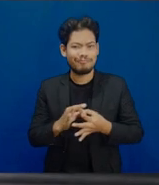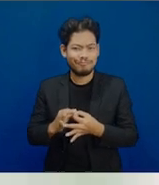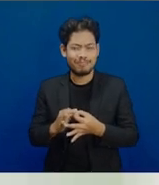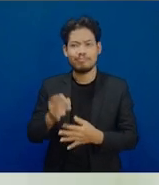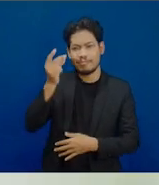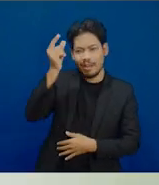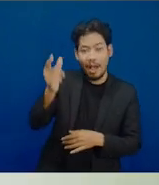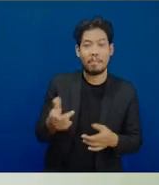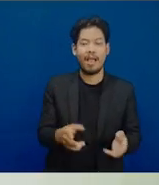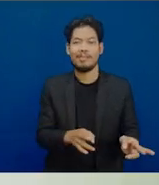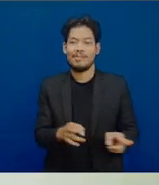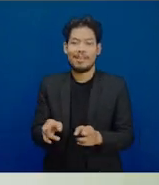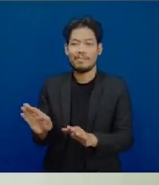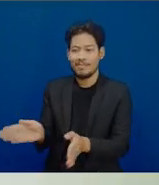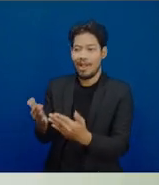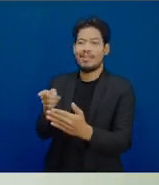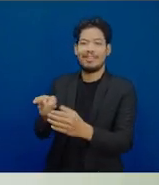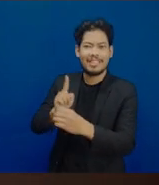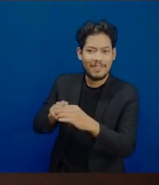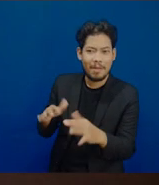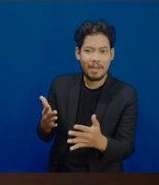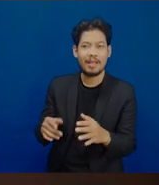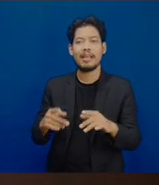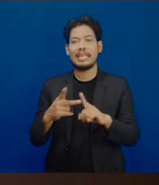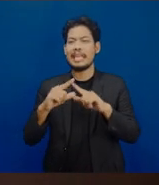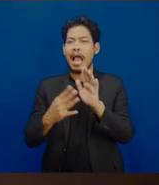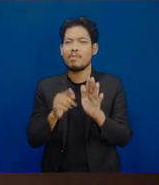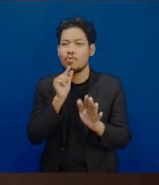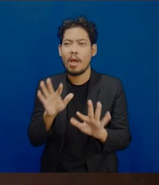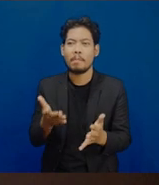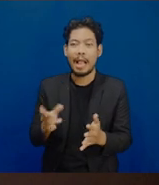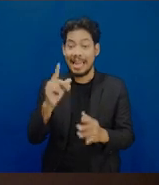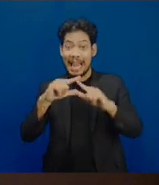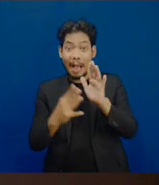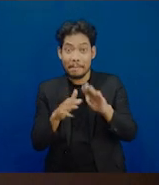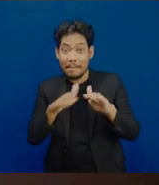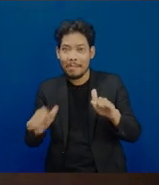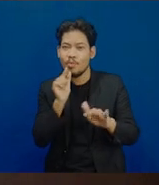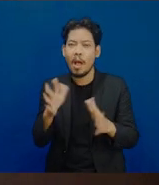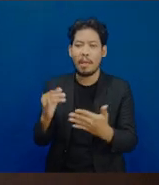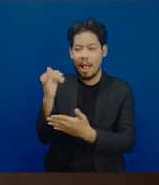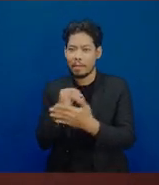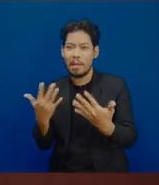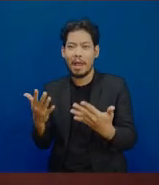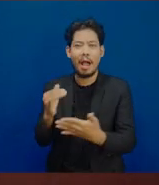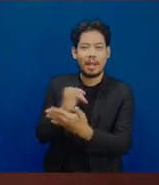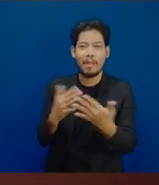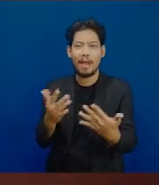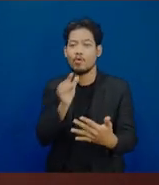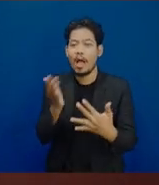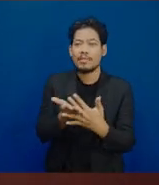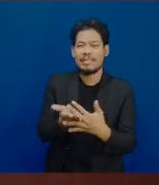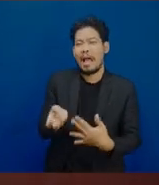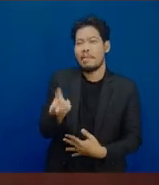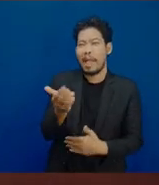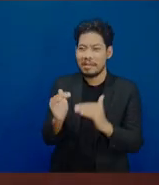proses awalnya, perencanaan di mana titik RAM dibuat, seperti apa model handle yang